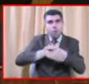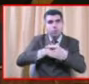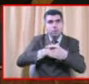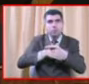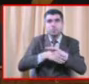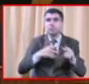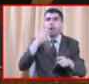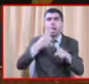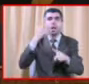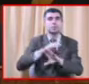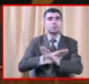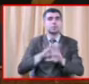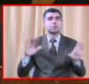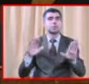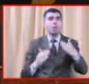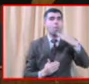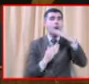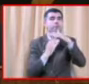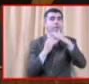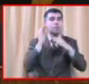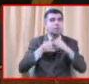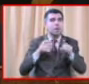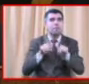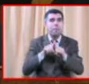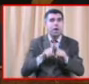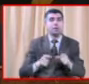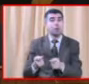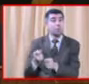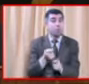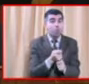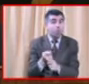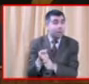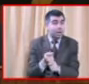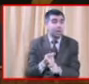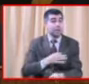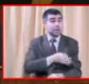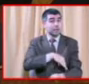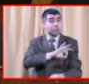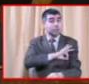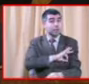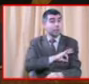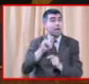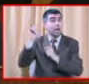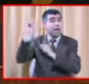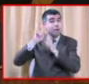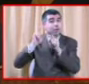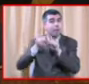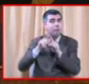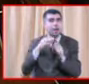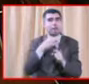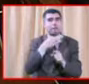لا القوات المسلحة ولا الدرك يكونوا على وهبة الاستعداد باش يكون تدخل في